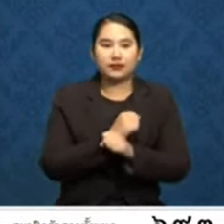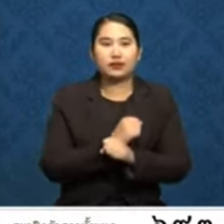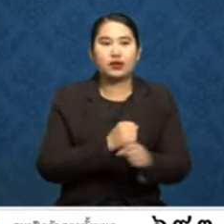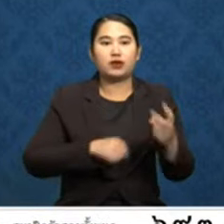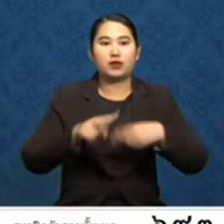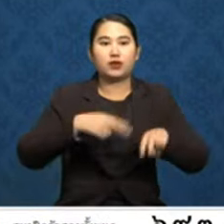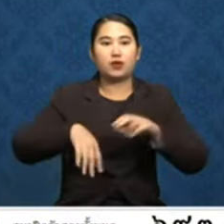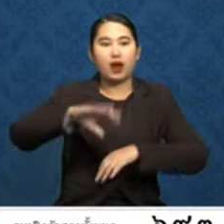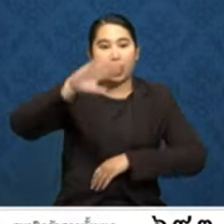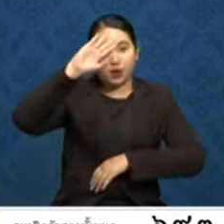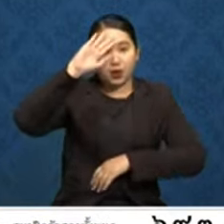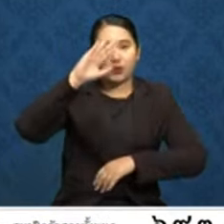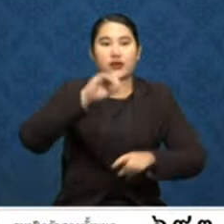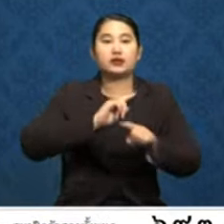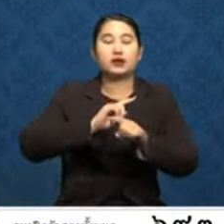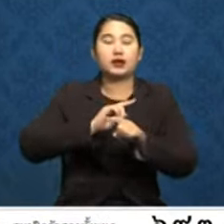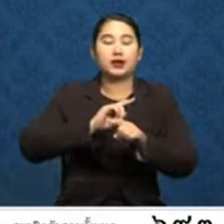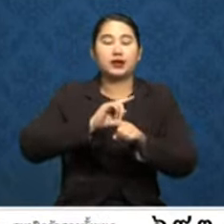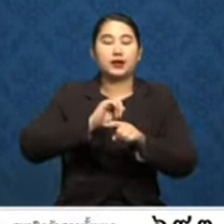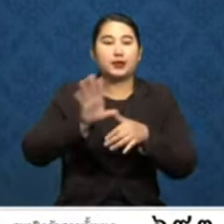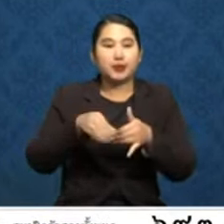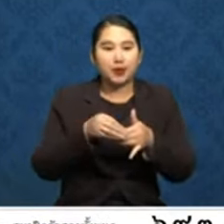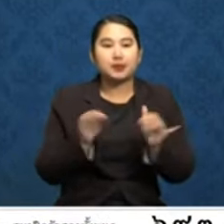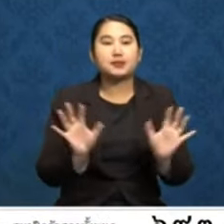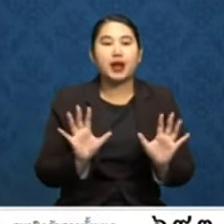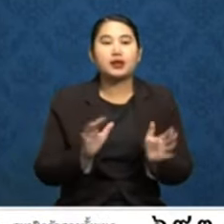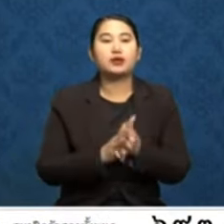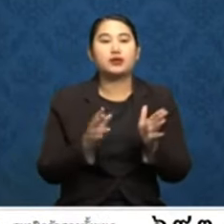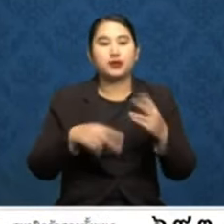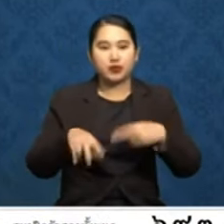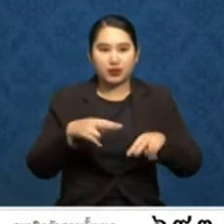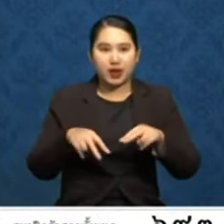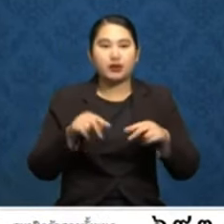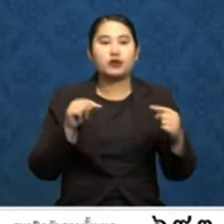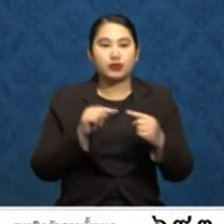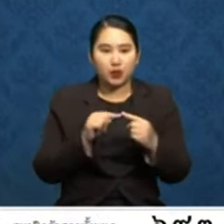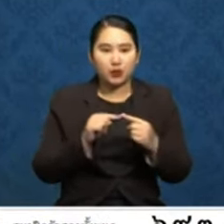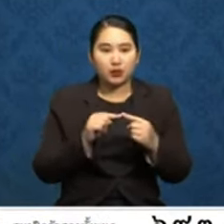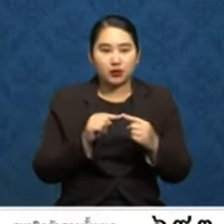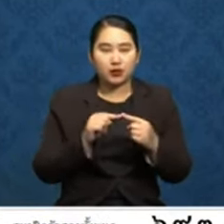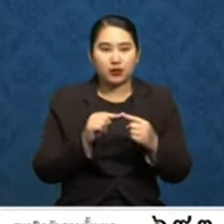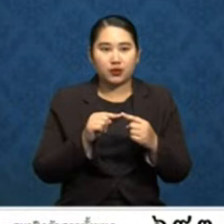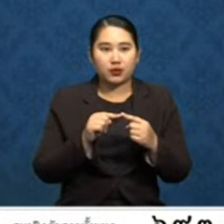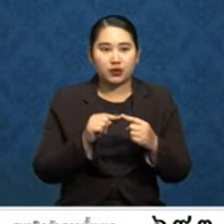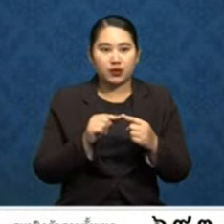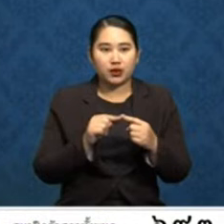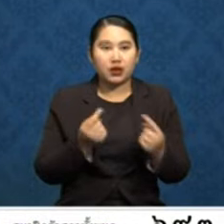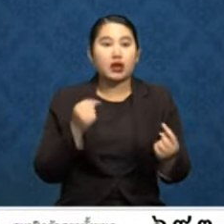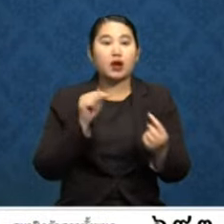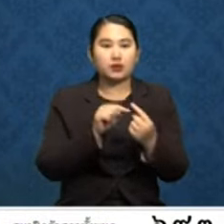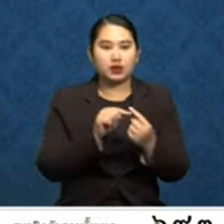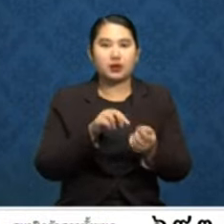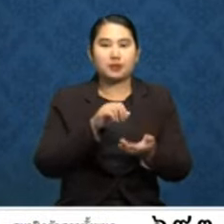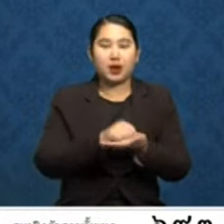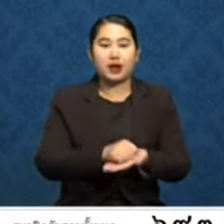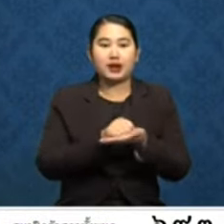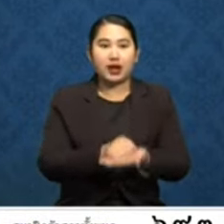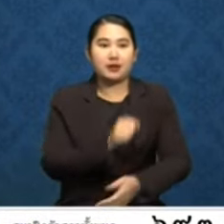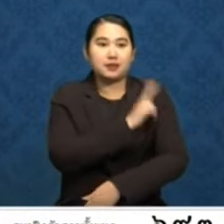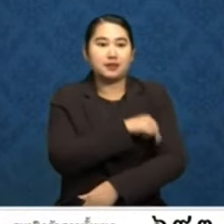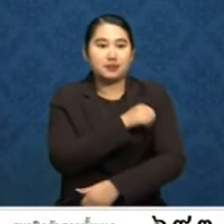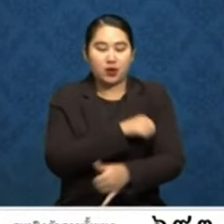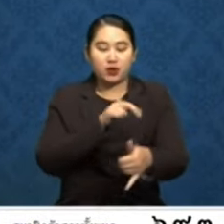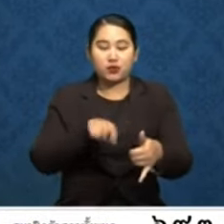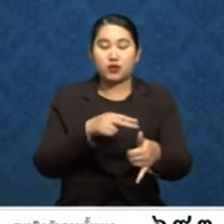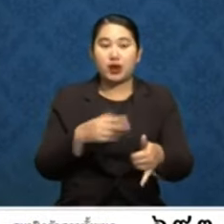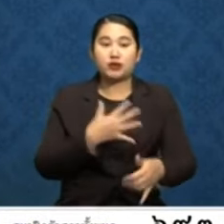โรคไม่ติดต่อพร้อมทั้งเพิ่มการเข้าถึงการรักษาและบริการ